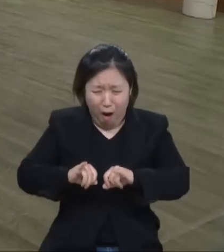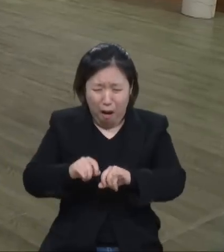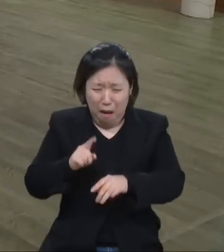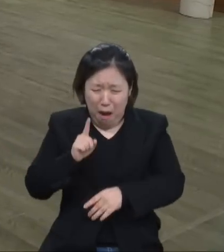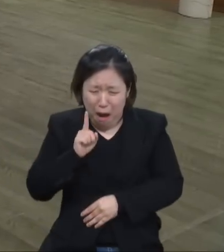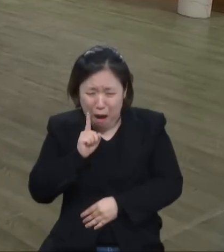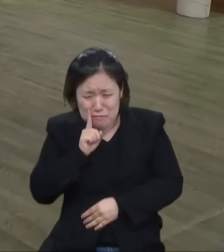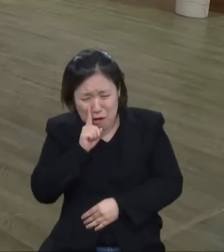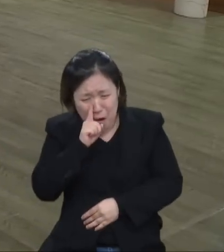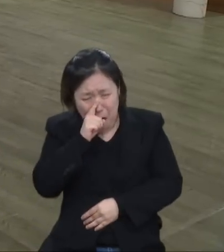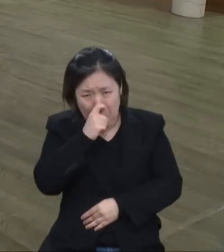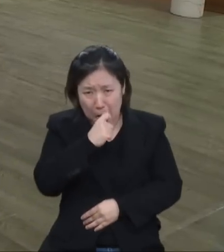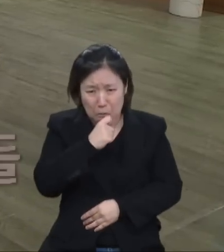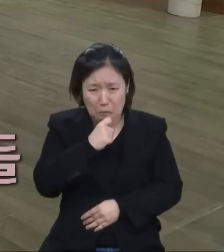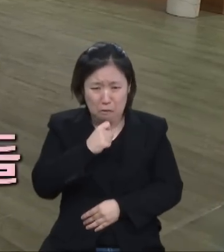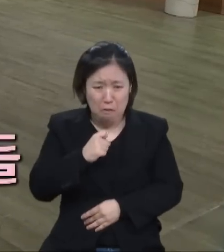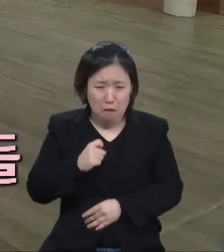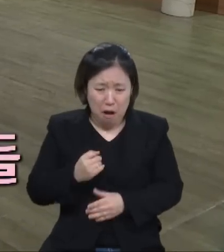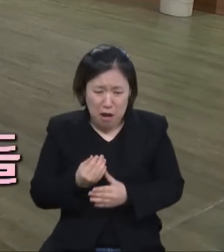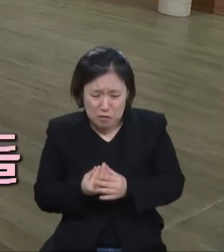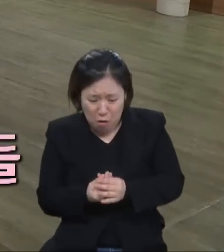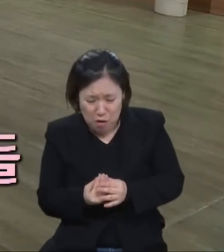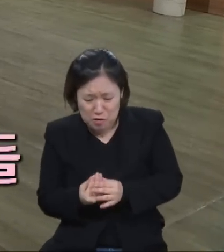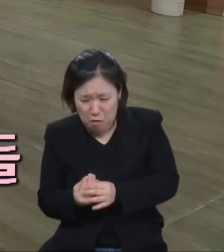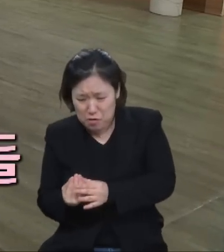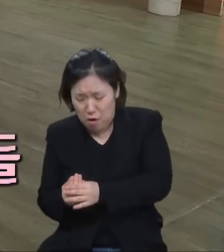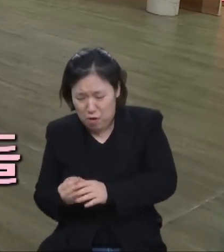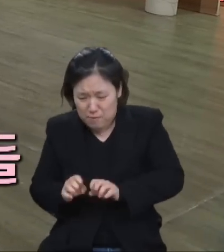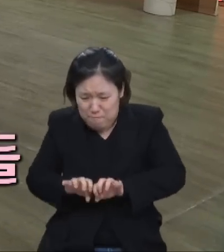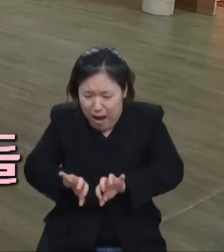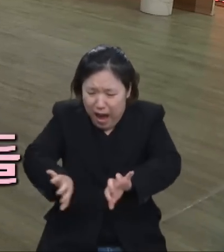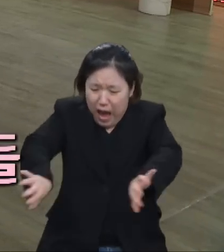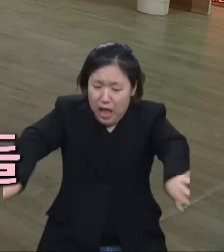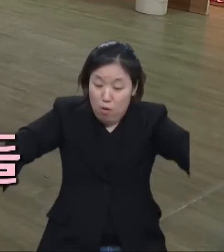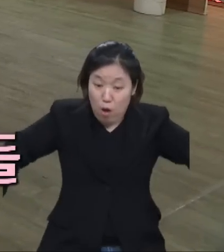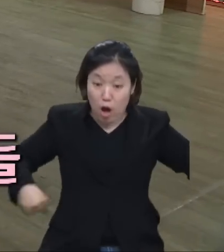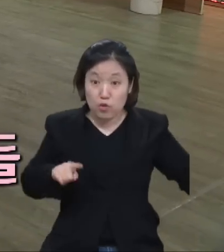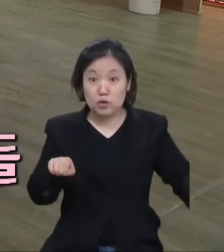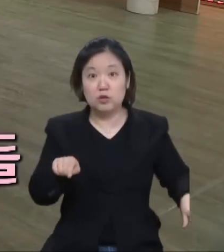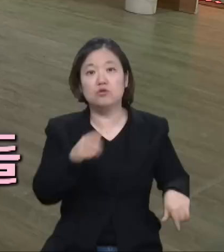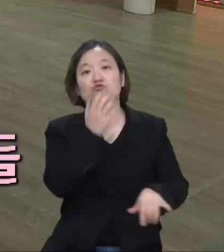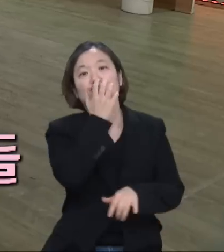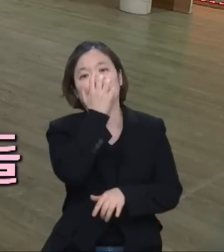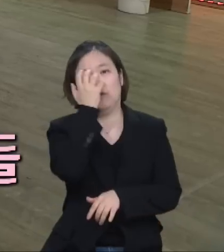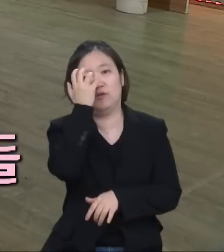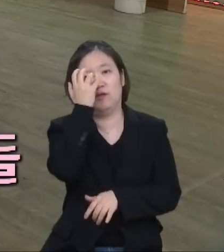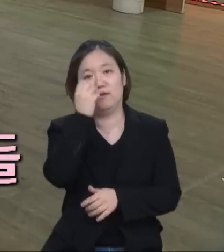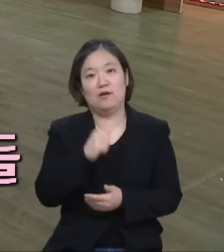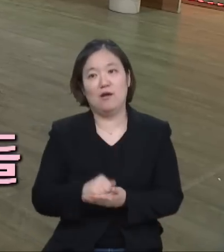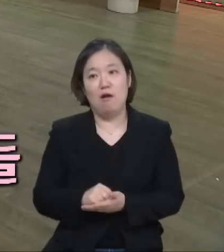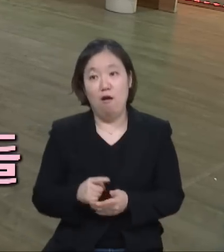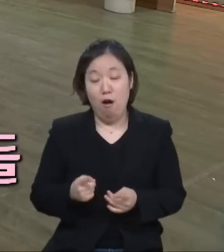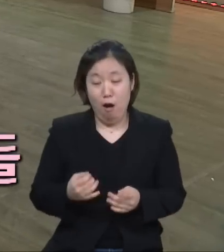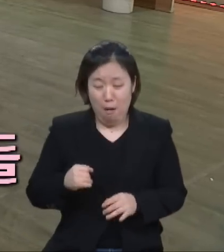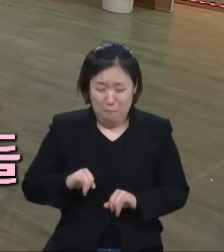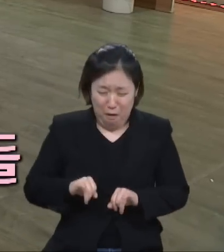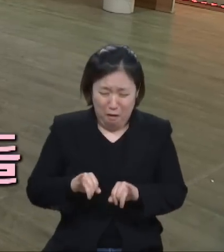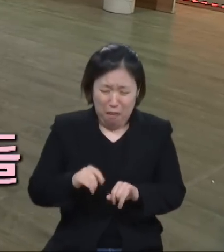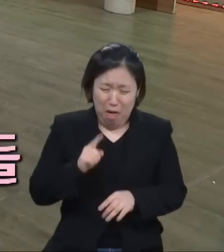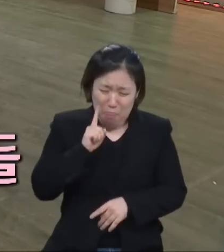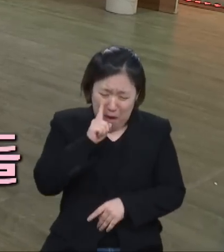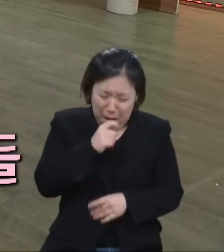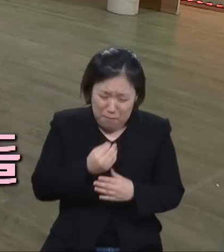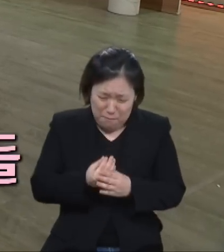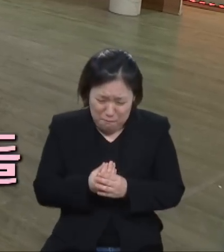온갖 벌레와 온갖 더러운 덩어리들이 막 빠져나가는 꿈을 꿨대요 우두두두